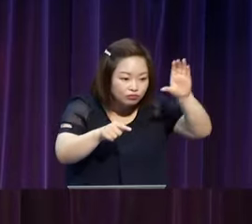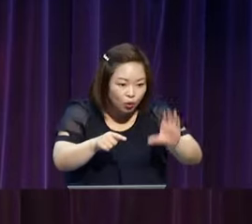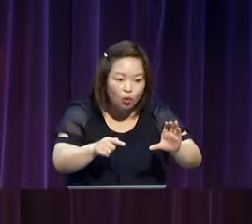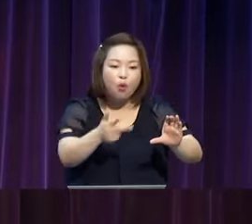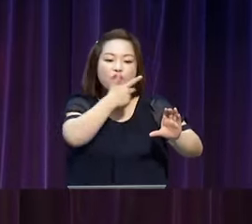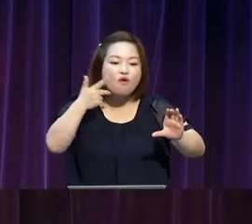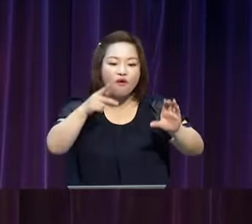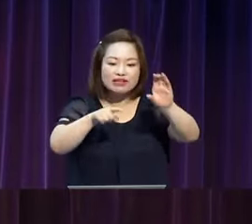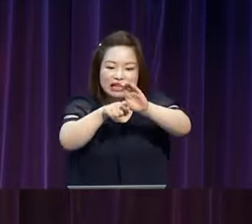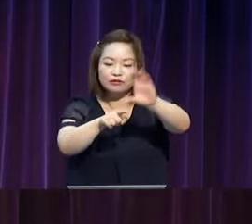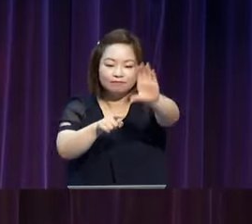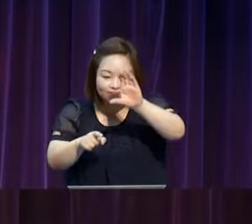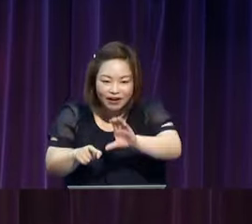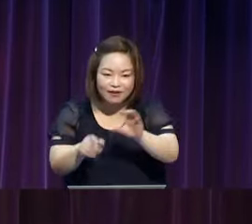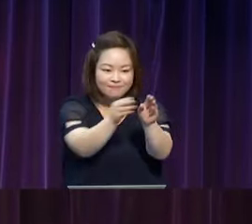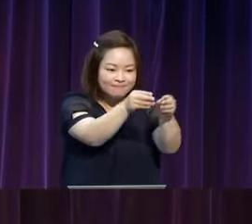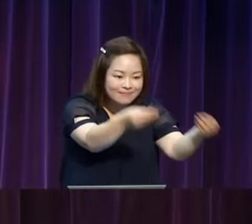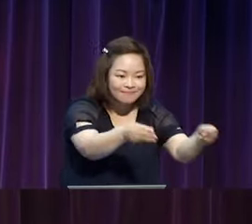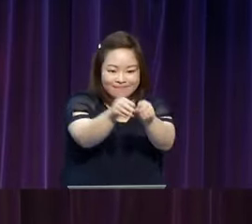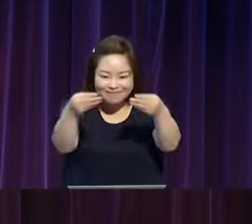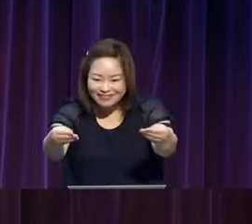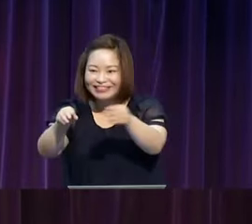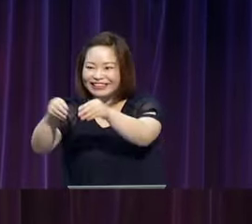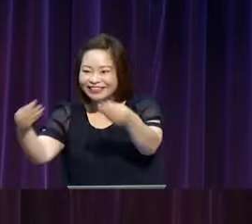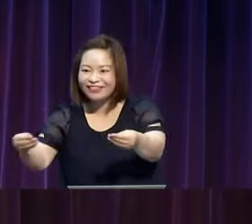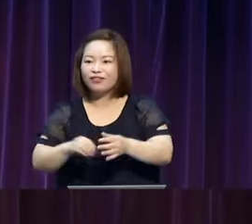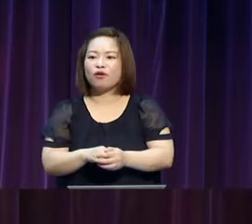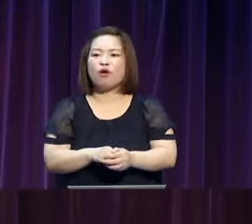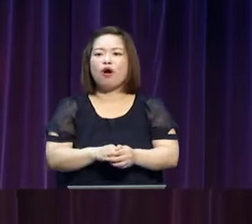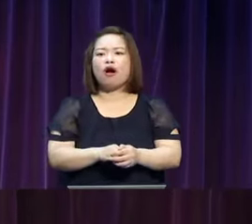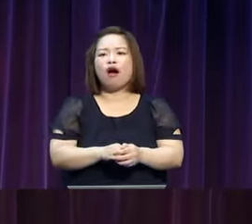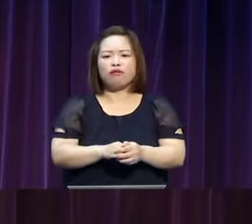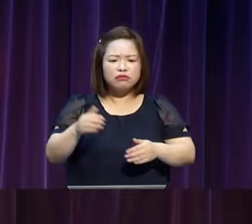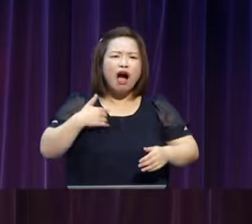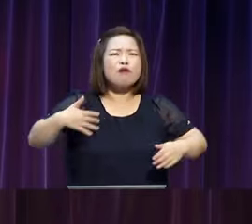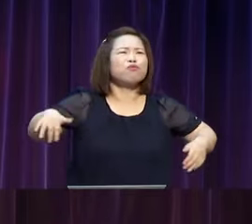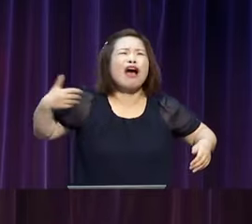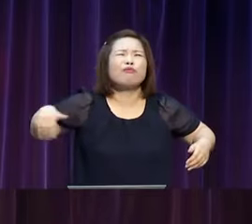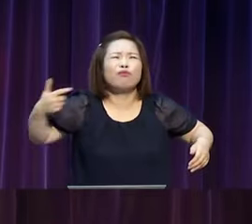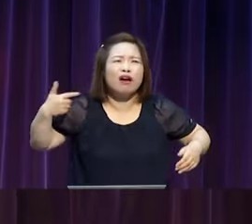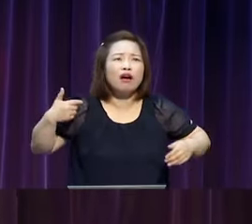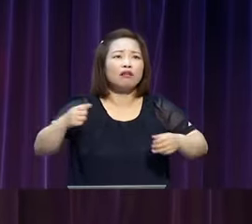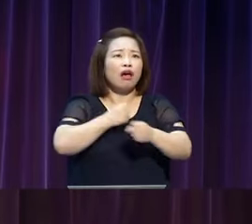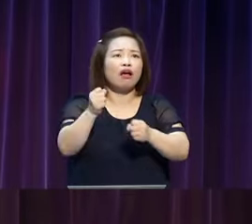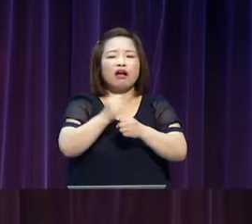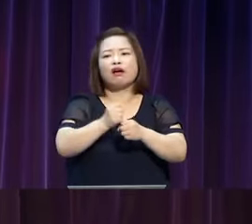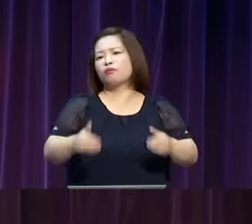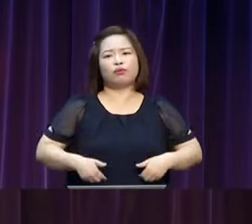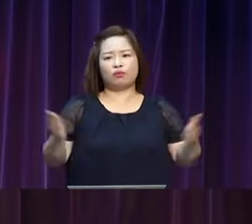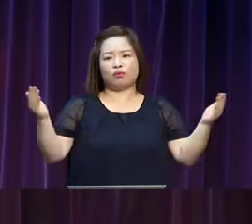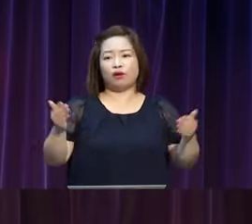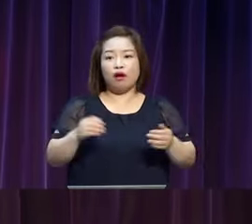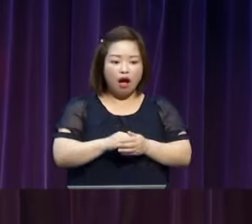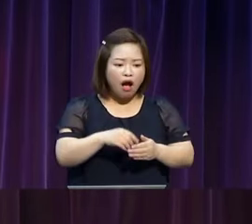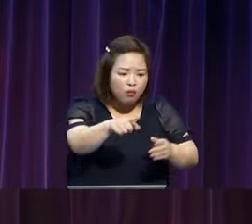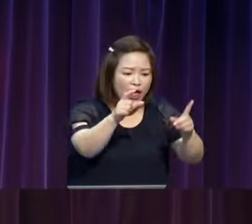영어사전도 갖다 놓고. 모르는 것이 문제가 아니에요. 모르는 게 창피한 게 아닙니다.